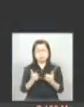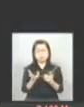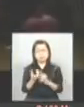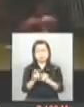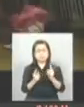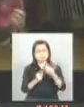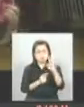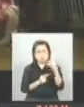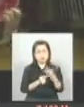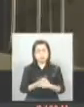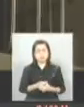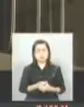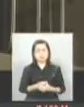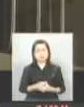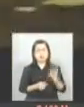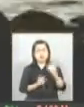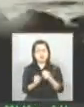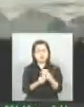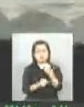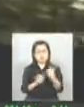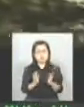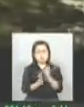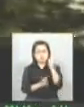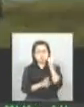ตั้งแต่มีการแจกรางวัลนี้เมื่อ10ปีที่แล้ว